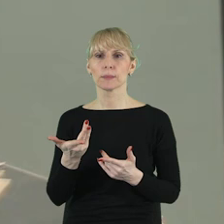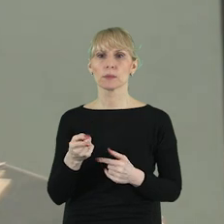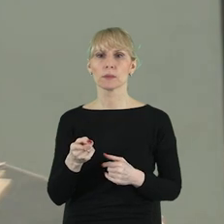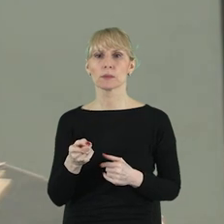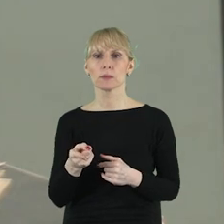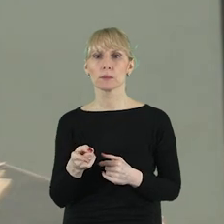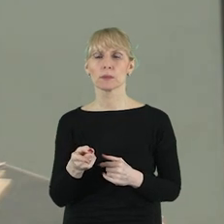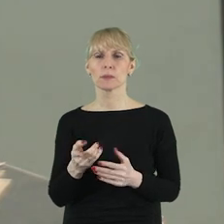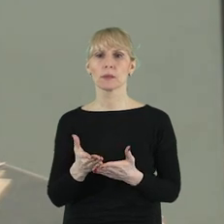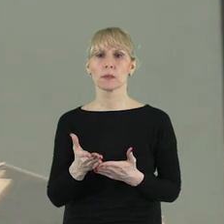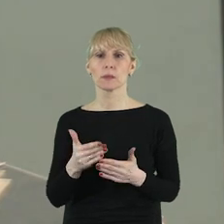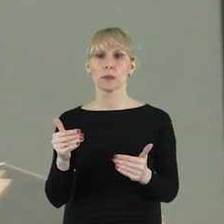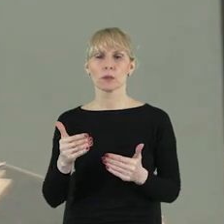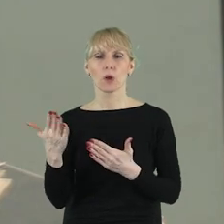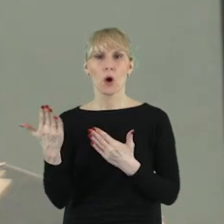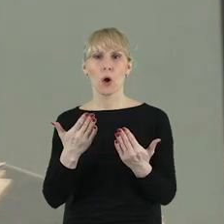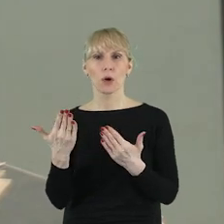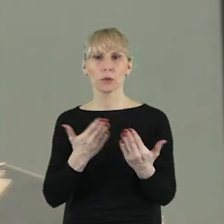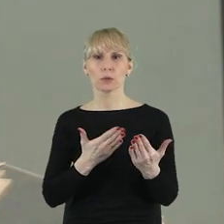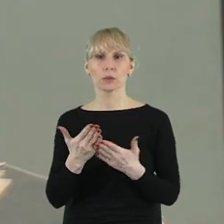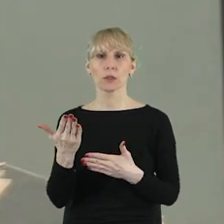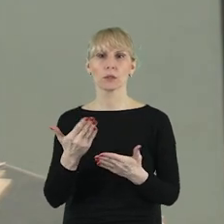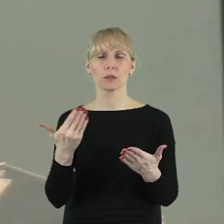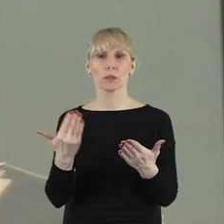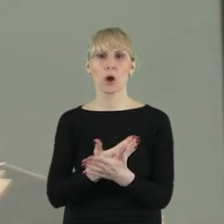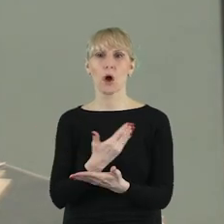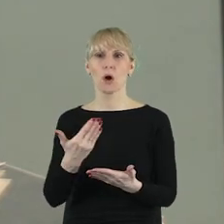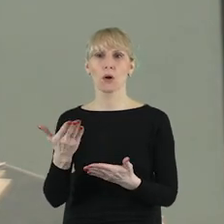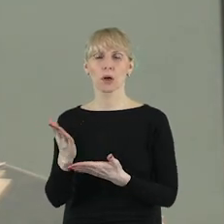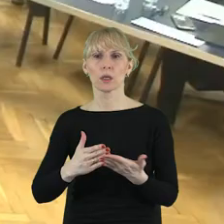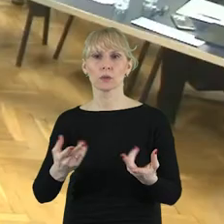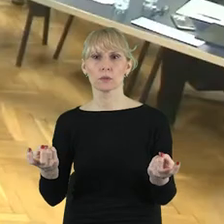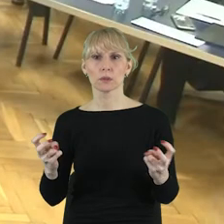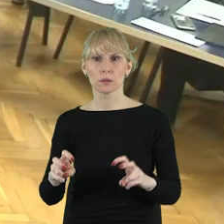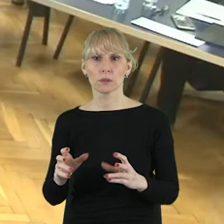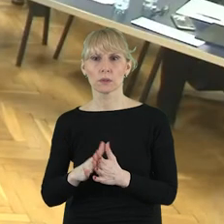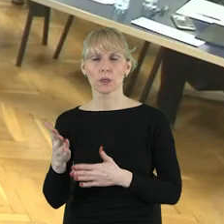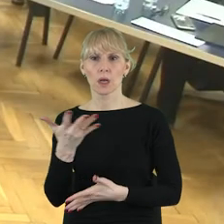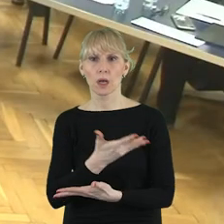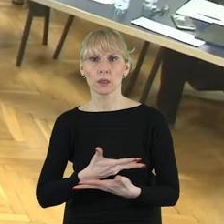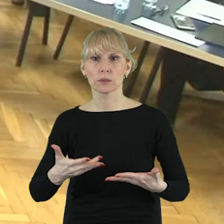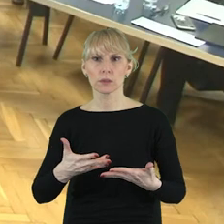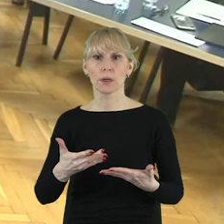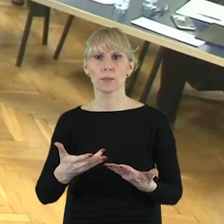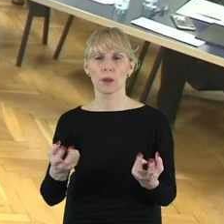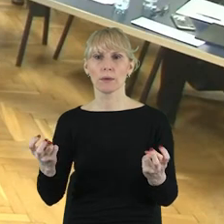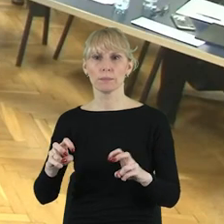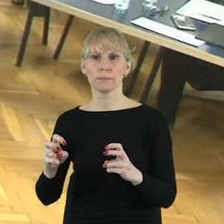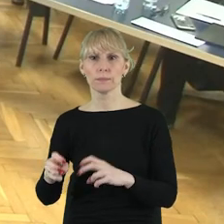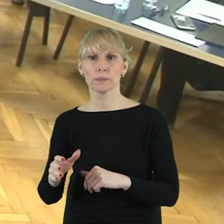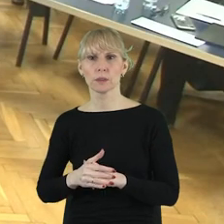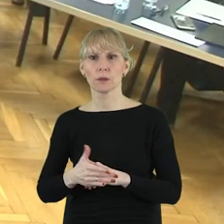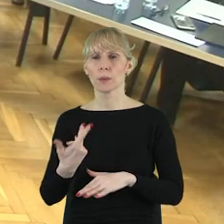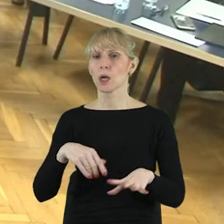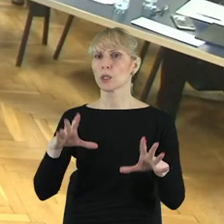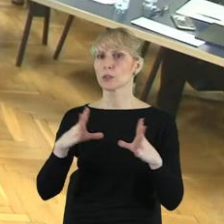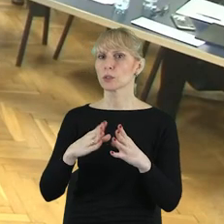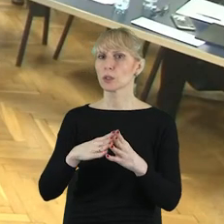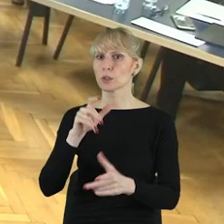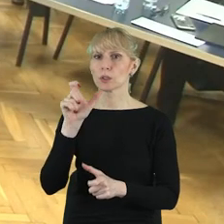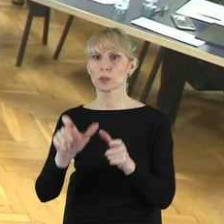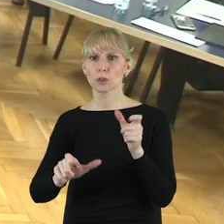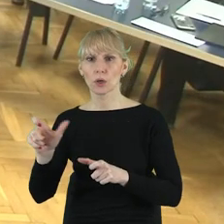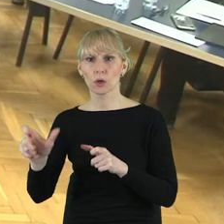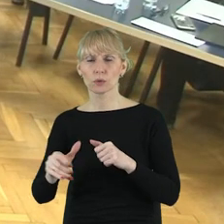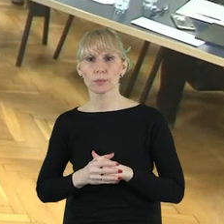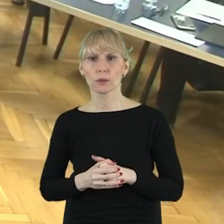cechy oddolności. Jak możemy odczytać na listach obecności na spotkaniach założycielskich, Ziemia Tomaszewska to 11 osób, Przyjazny Powiat to 10